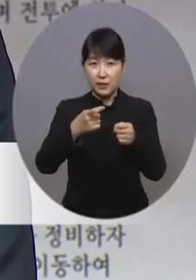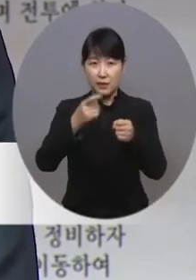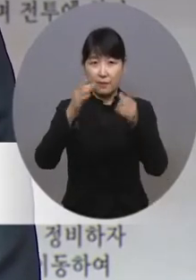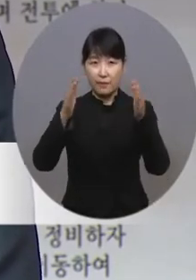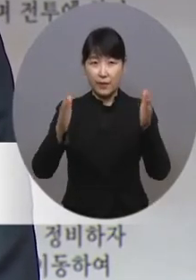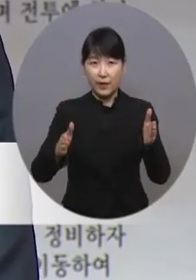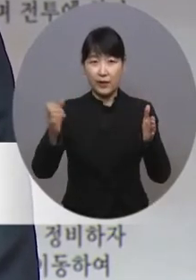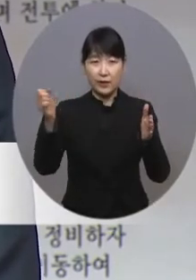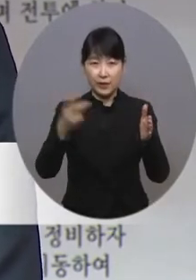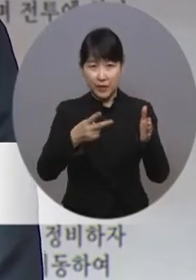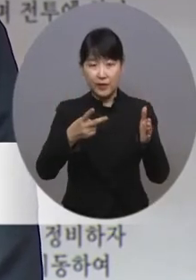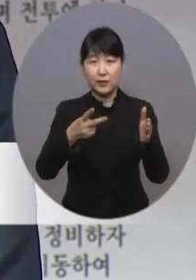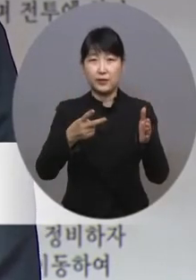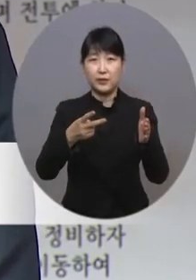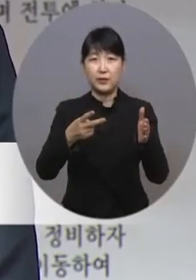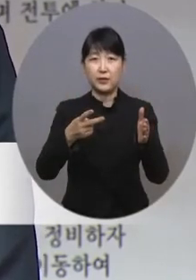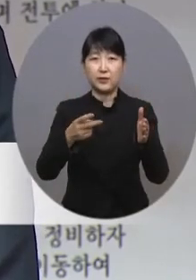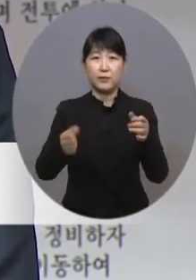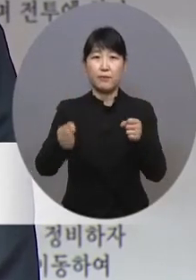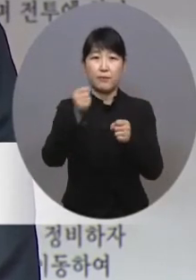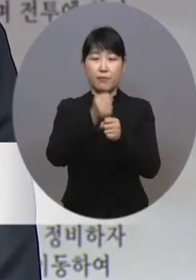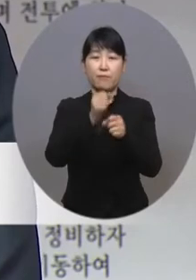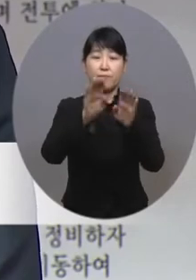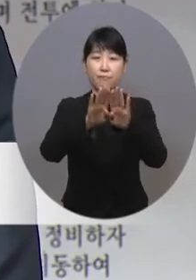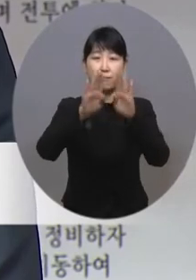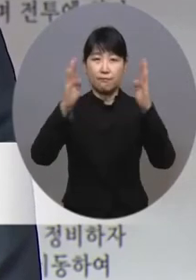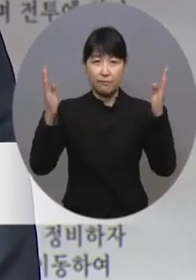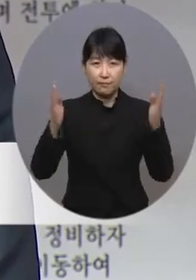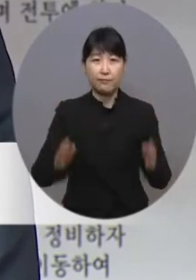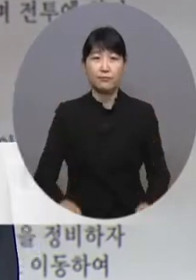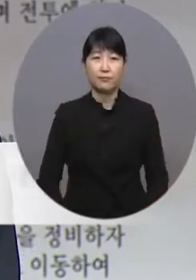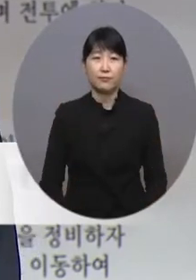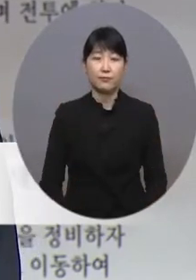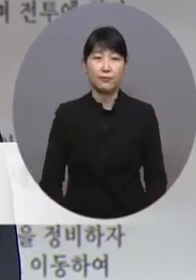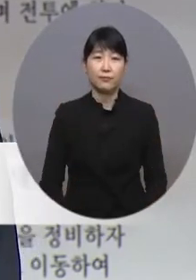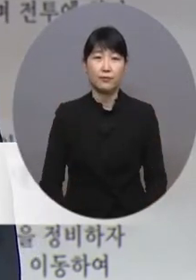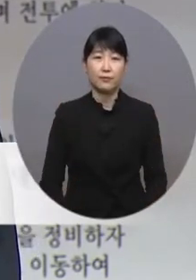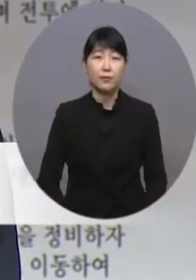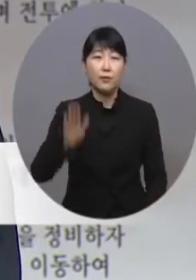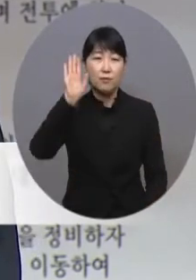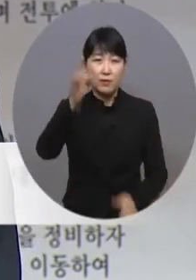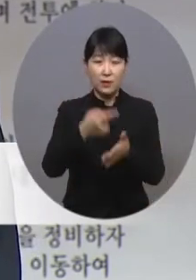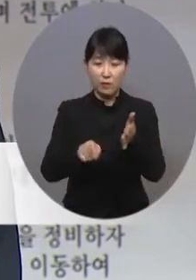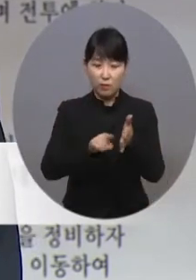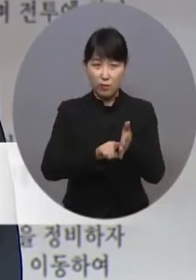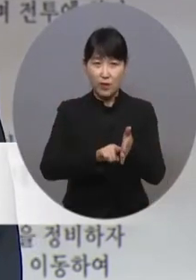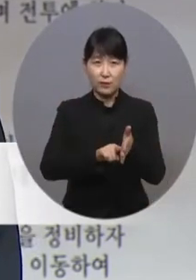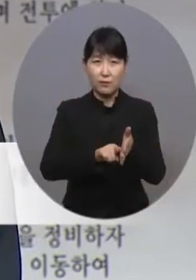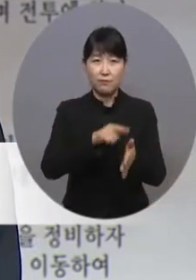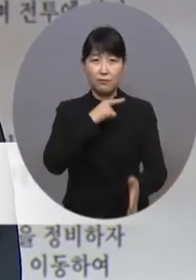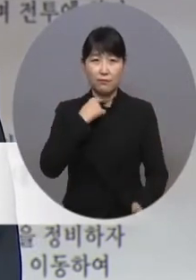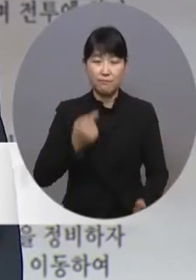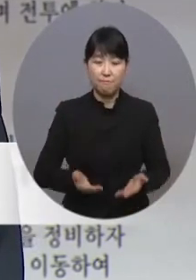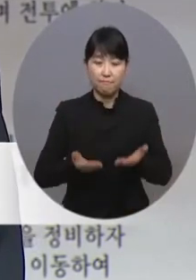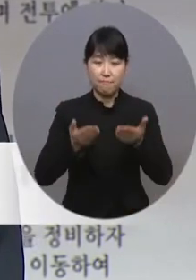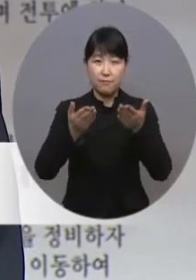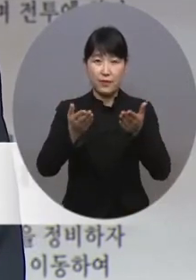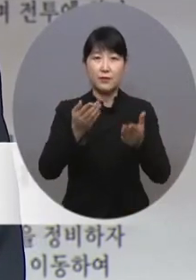만에 다시 재개교하게 되었습니다. 미래를 위해 목숨을